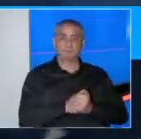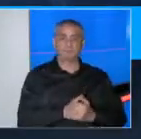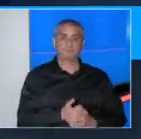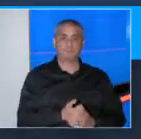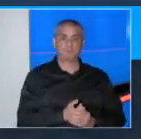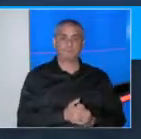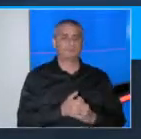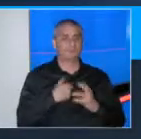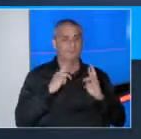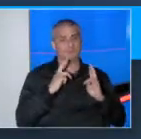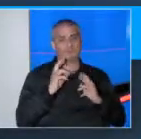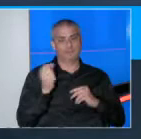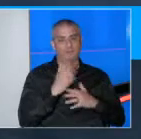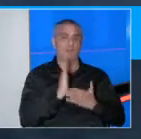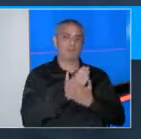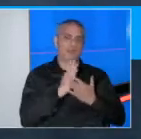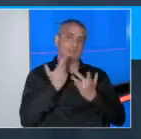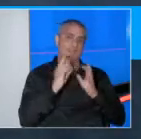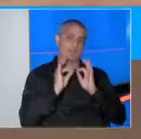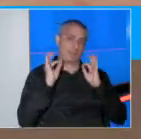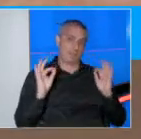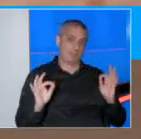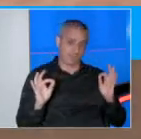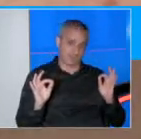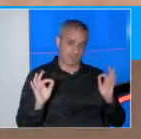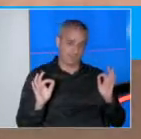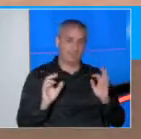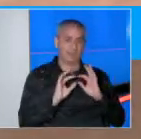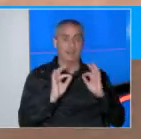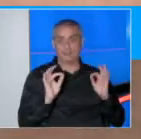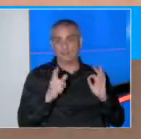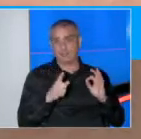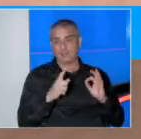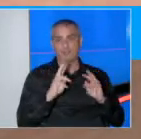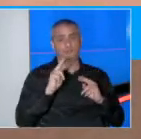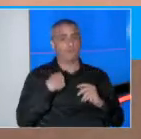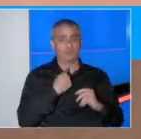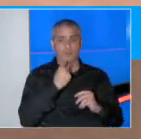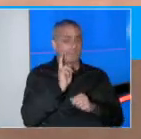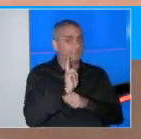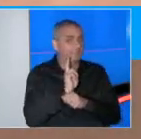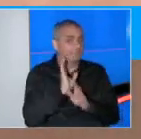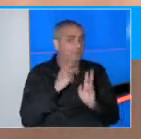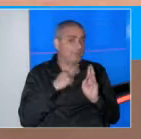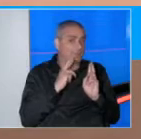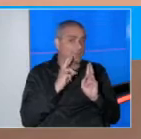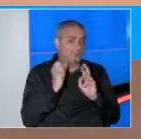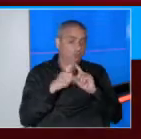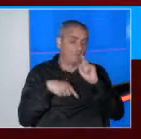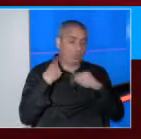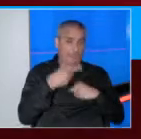ואני מקווה שהשבוע נחליט על היציאה לדרך, שתתחיל, שוב אני אומר את זה בזהירות, אני מקווה בשבוע